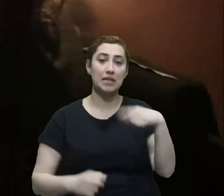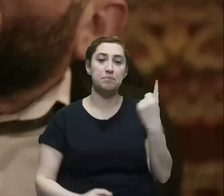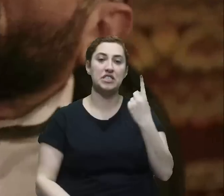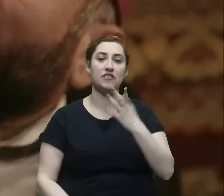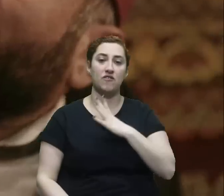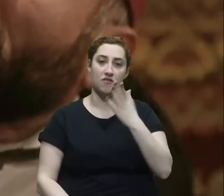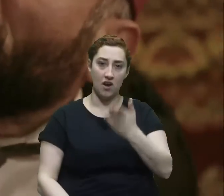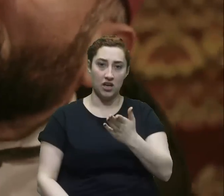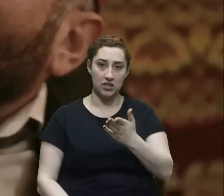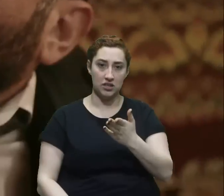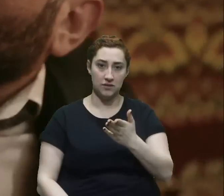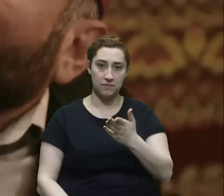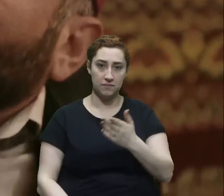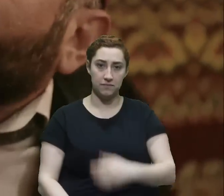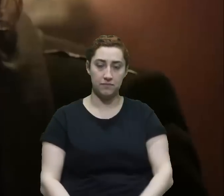biri var.